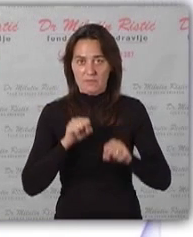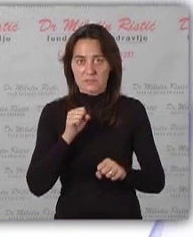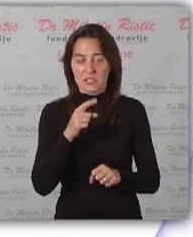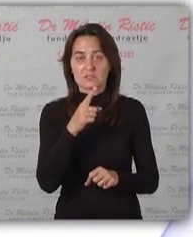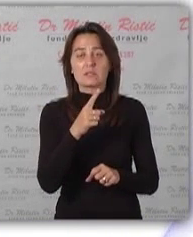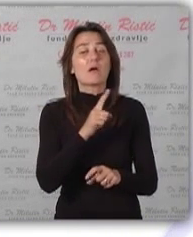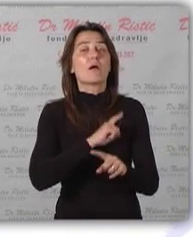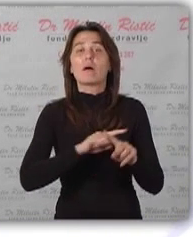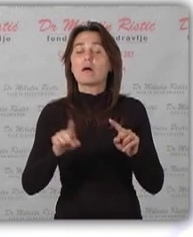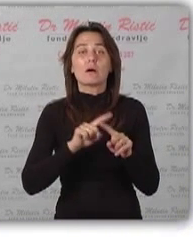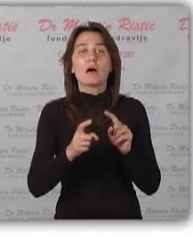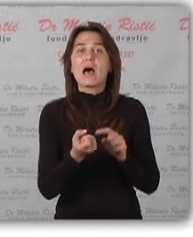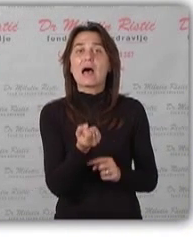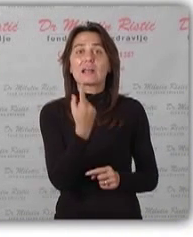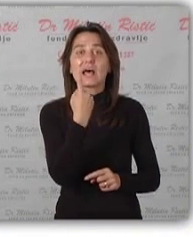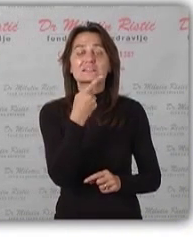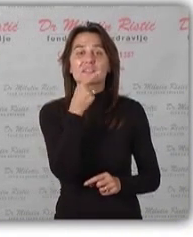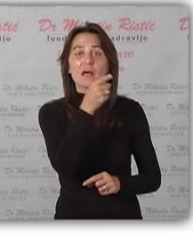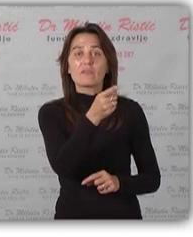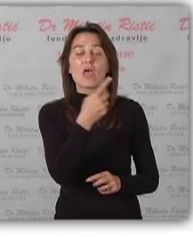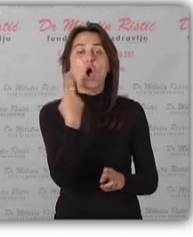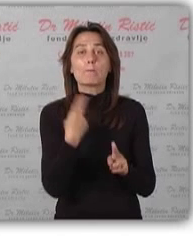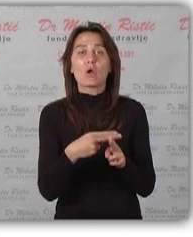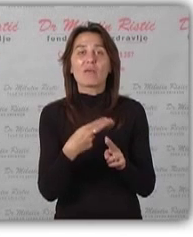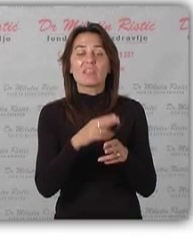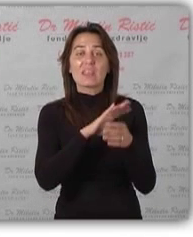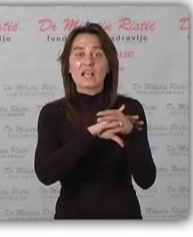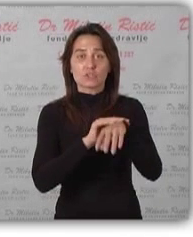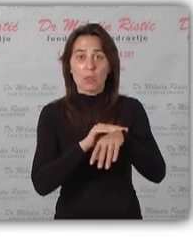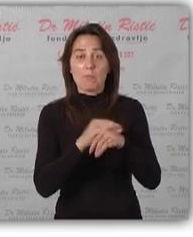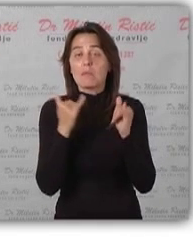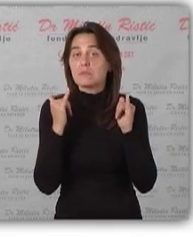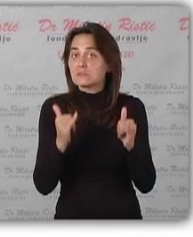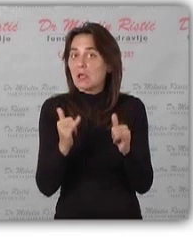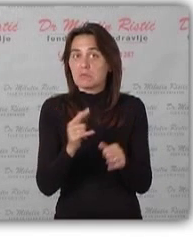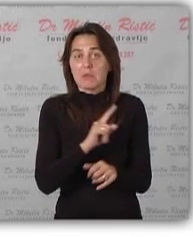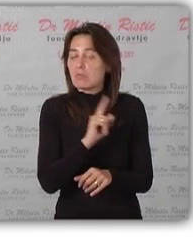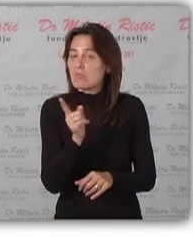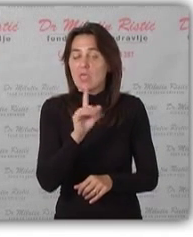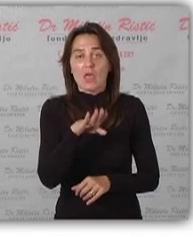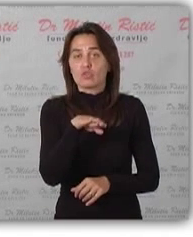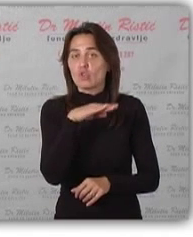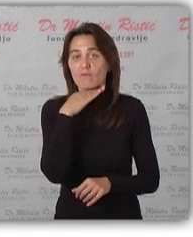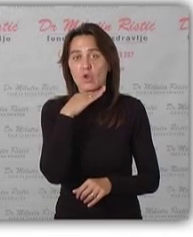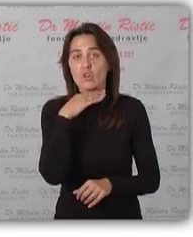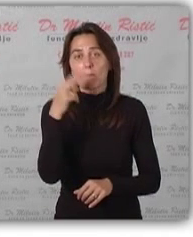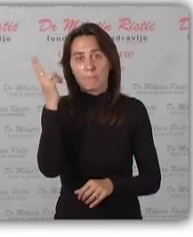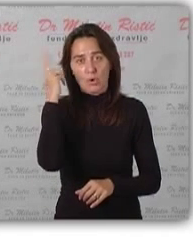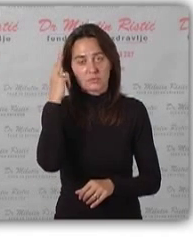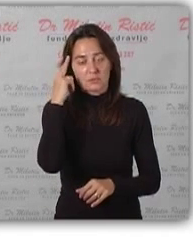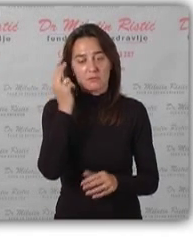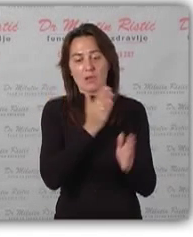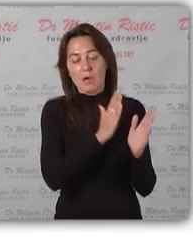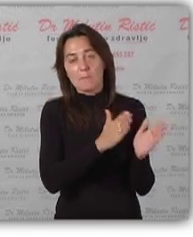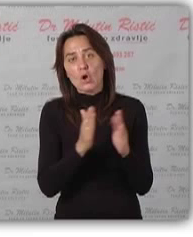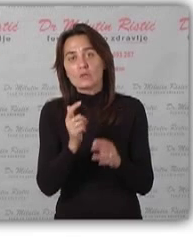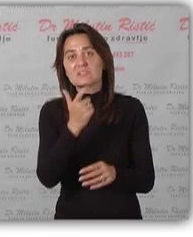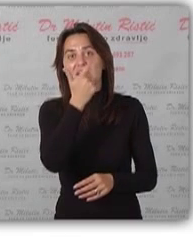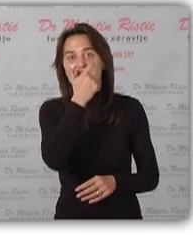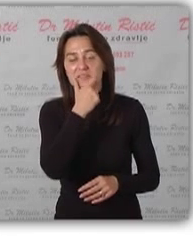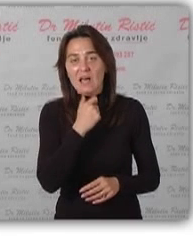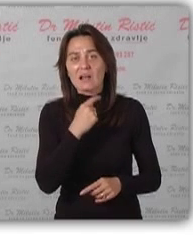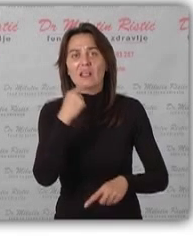manifestacija. Uzrok nastanka degenerativnih oboljenja zglobova za sada još uvek nije dovoljno poznat.